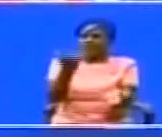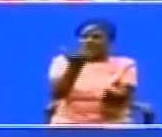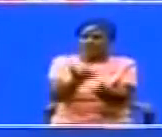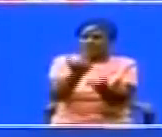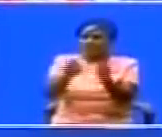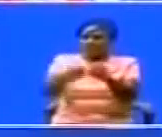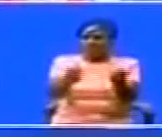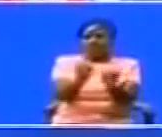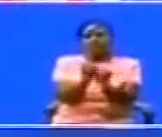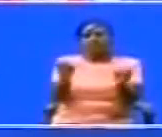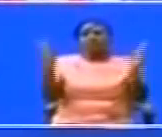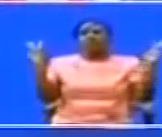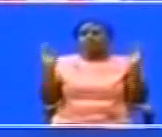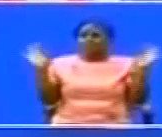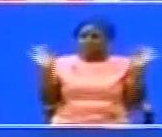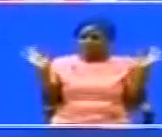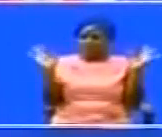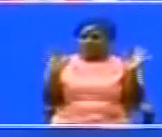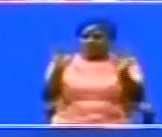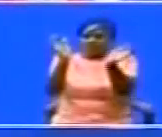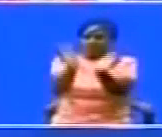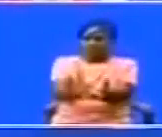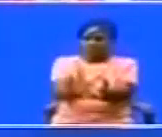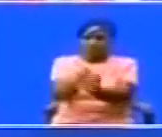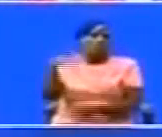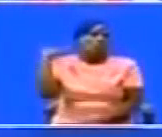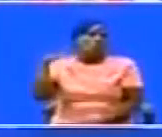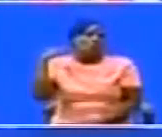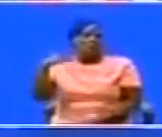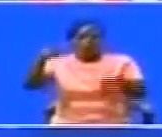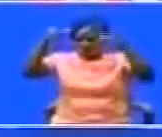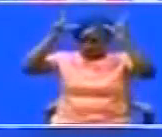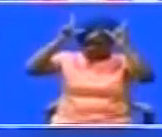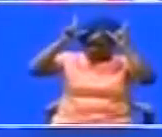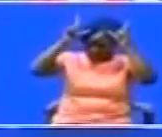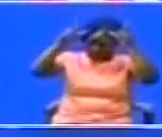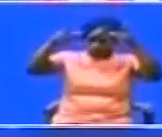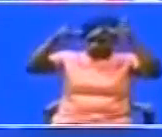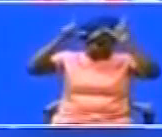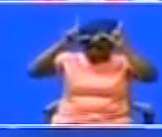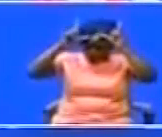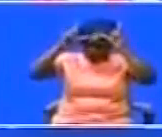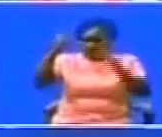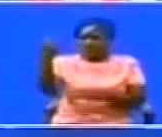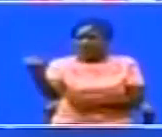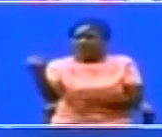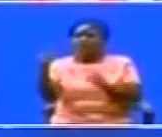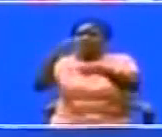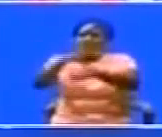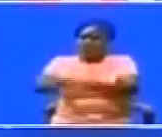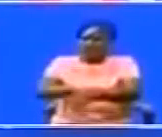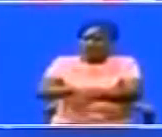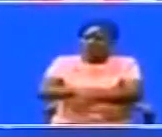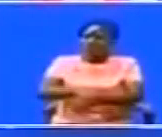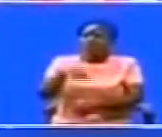evidence. Sasa tunashangaa kama mwizi ameshikwa ng'ombe na ng'ombe zake zimeshikwa, kwani